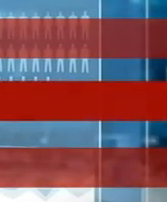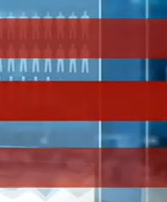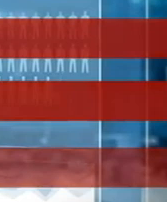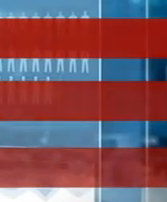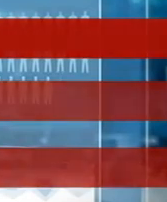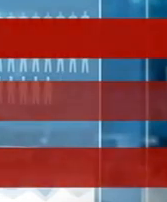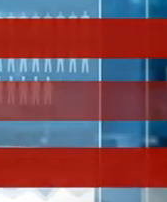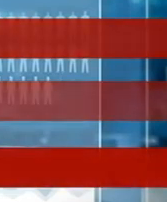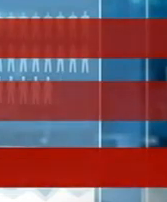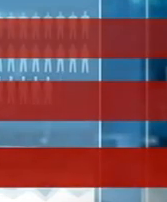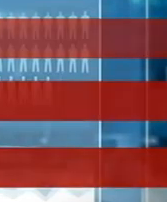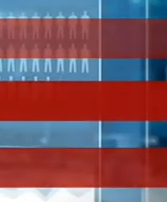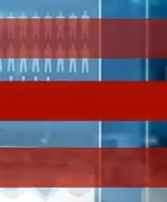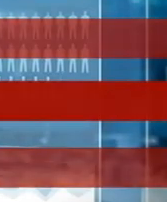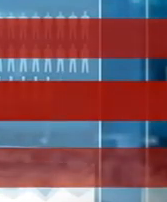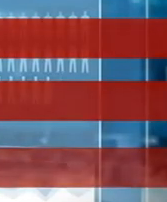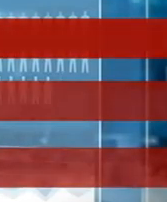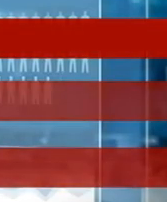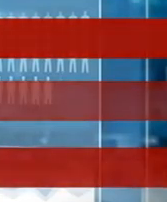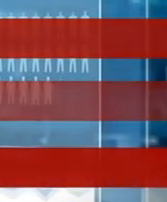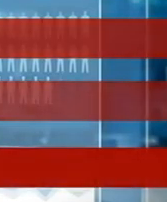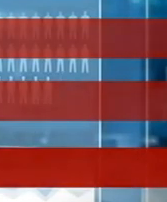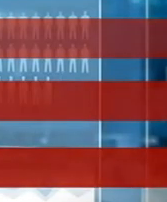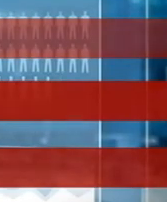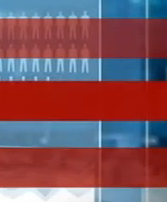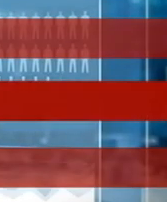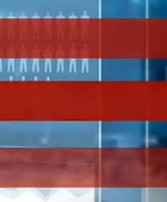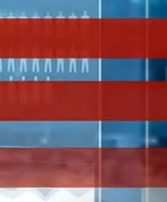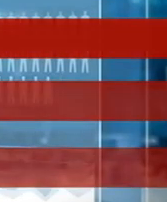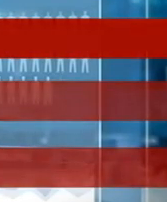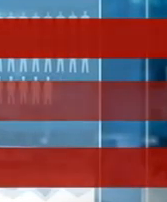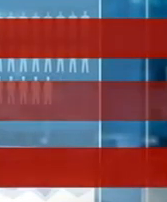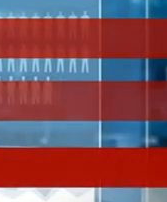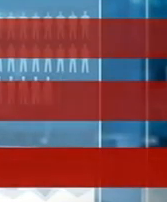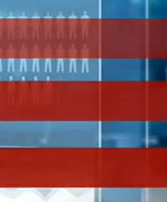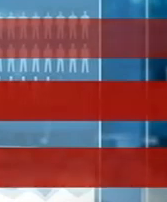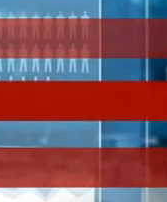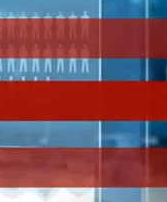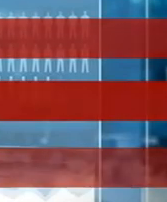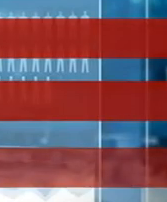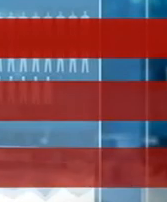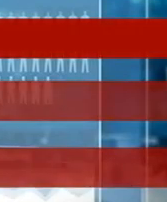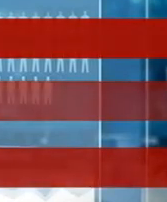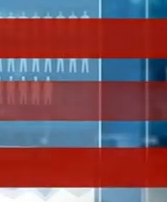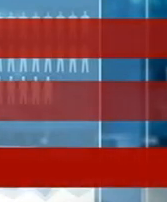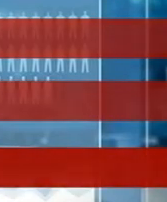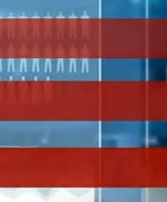9.383 testiranih. Preminule su 4 osobe, na respiratorima je 78 pacijenata.